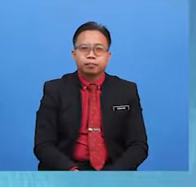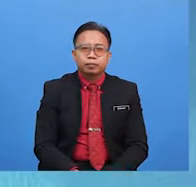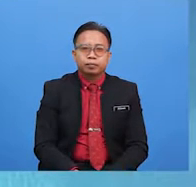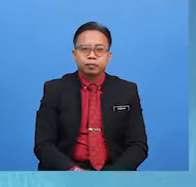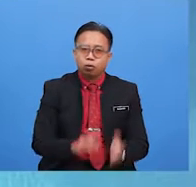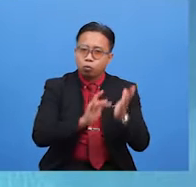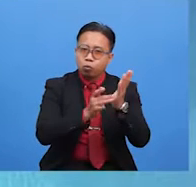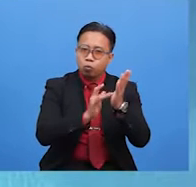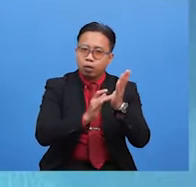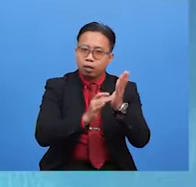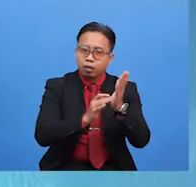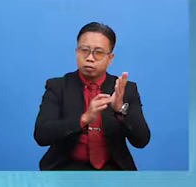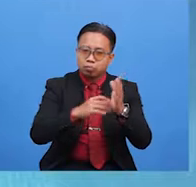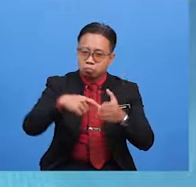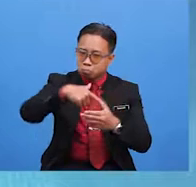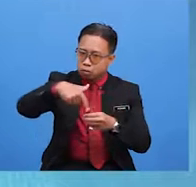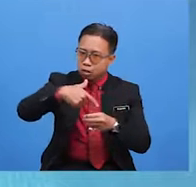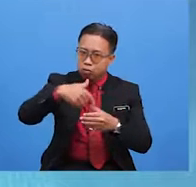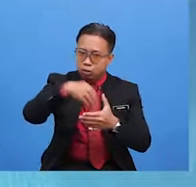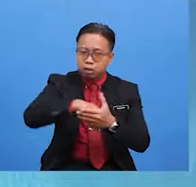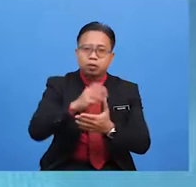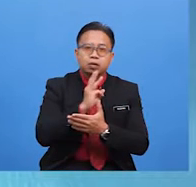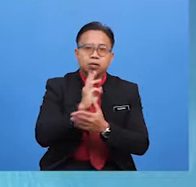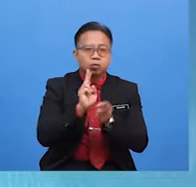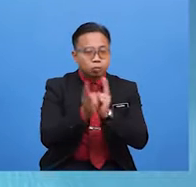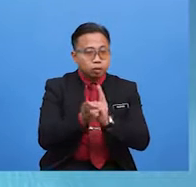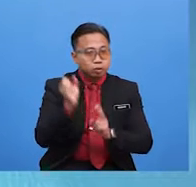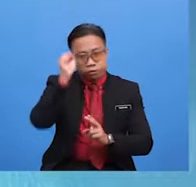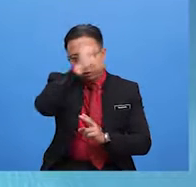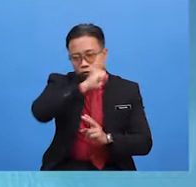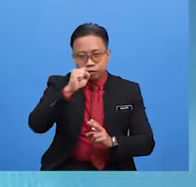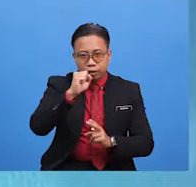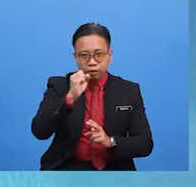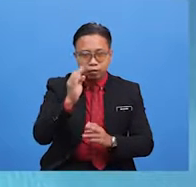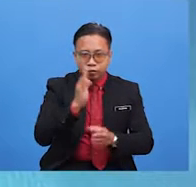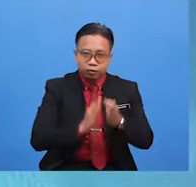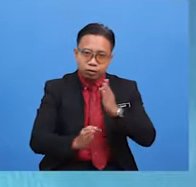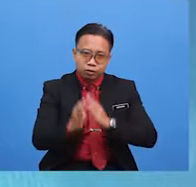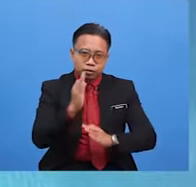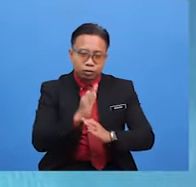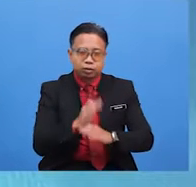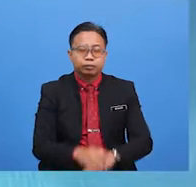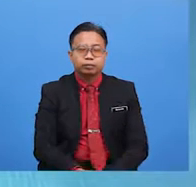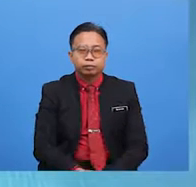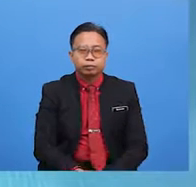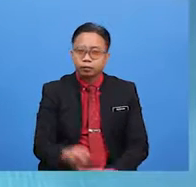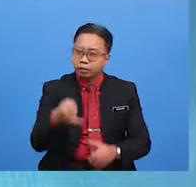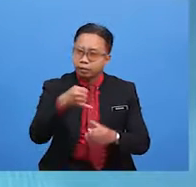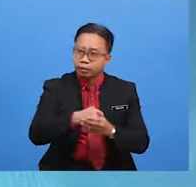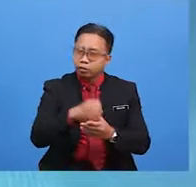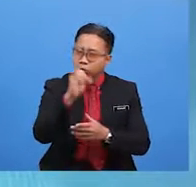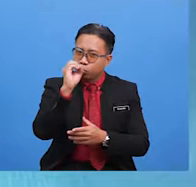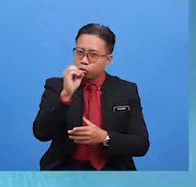Ubat yang melalut merupakan perubahan sifat fizik kerana zarah-zarah ubat hanya mengisi